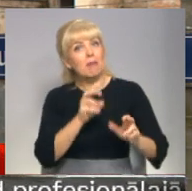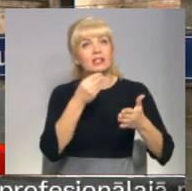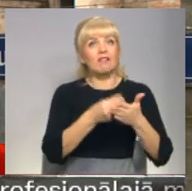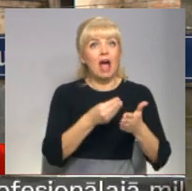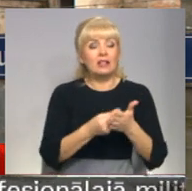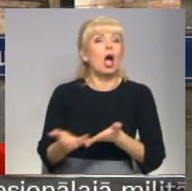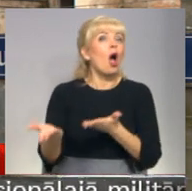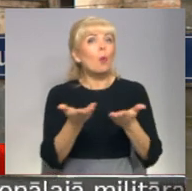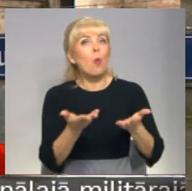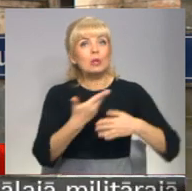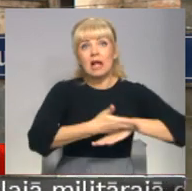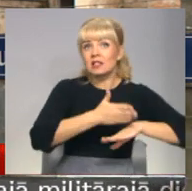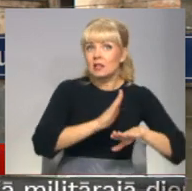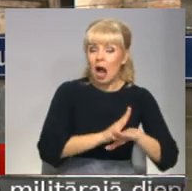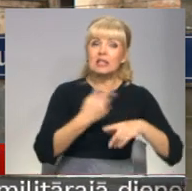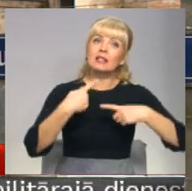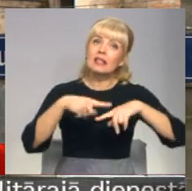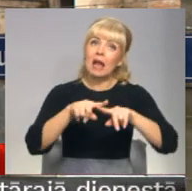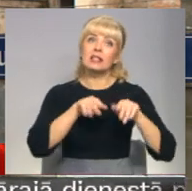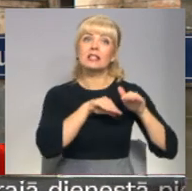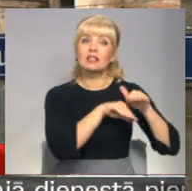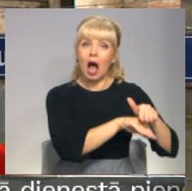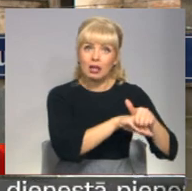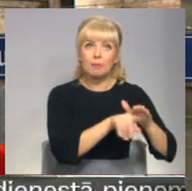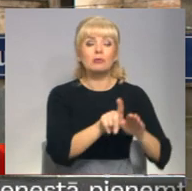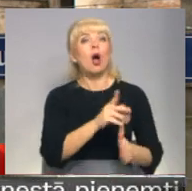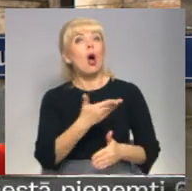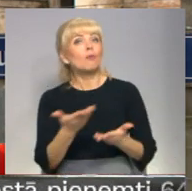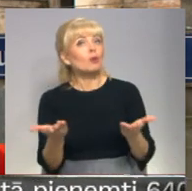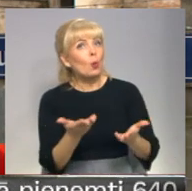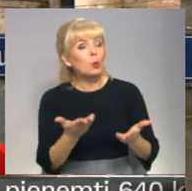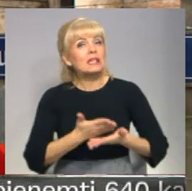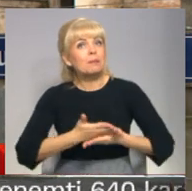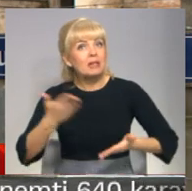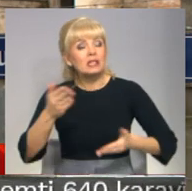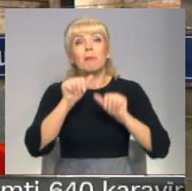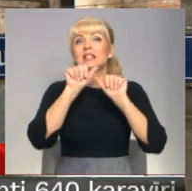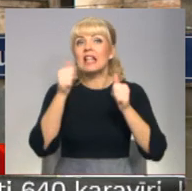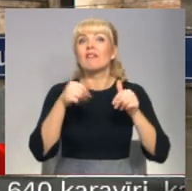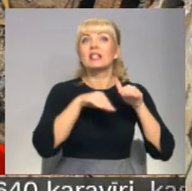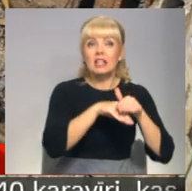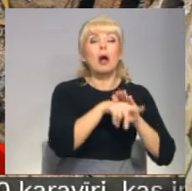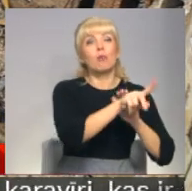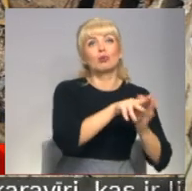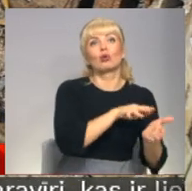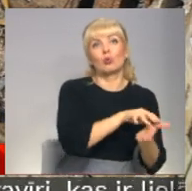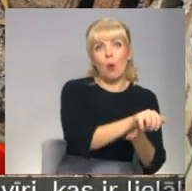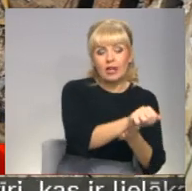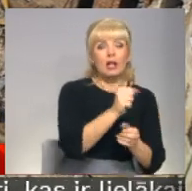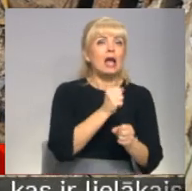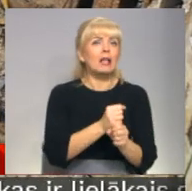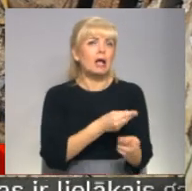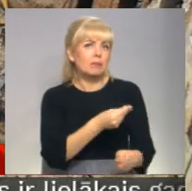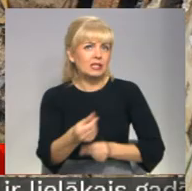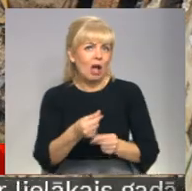daļas, kas ir tehniski saglabājams un kuras savukārt ir bīstams un kuras nevar saglabāt, tās tad tiks arī nojauktas. Darbu izmaksas